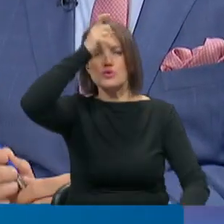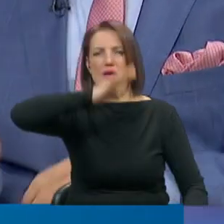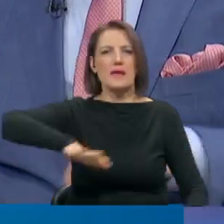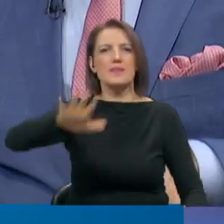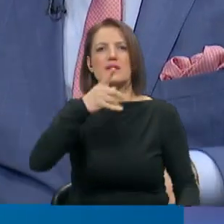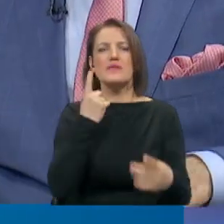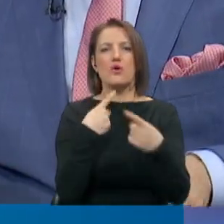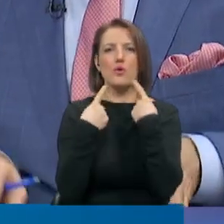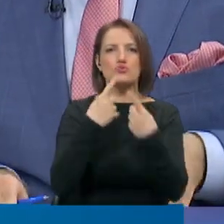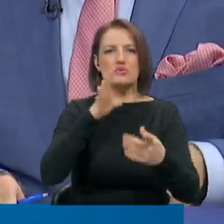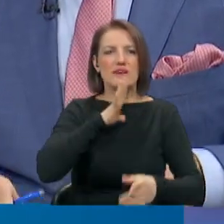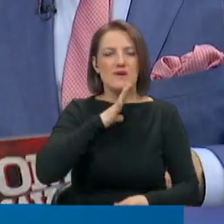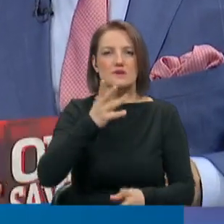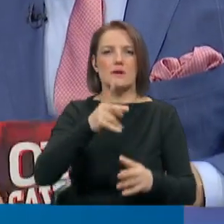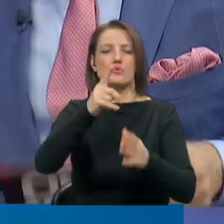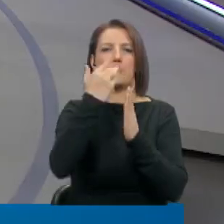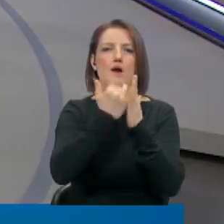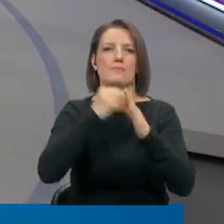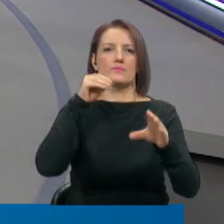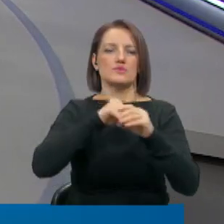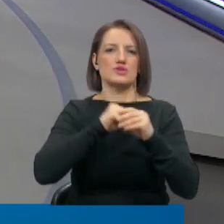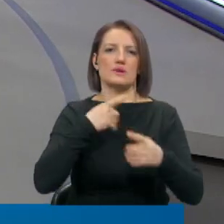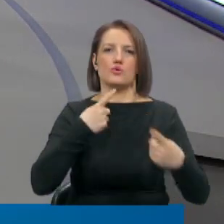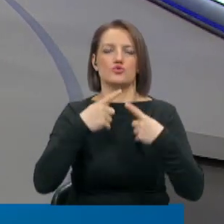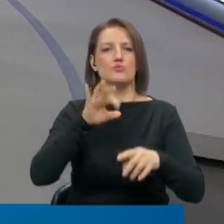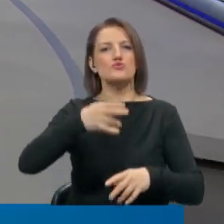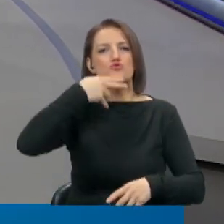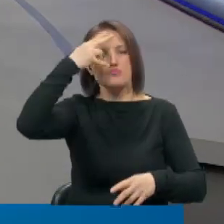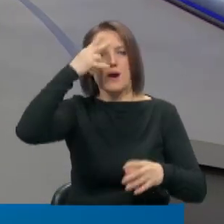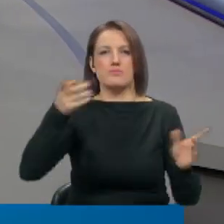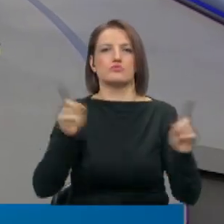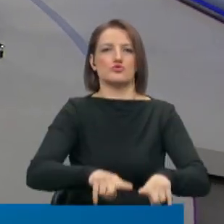varsa yine orta sayfada masaya yatırıldı Bu cuma da orta sayfada buluşurduk